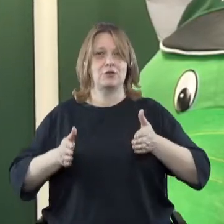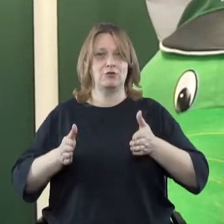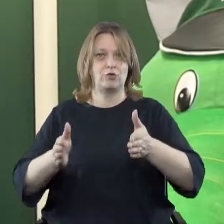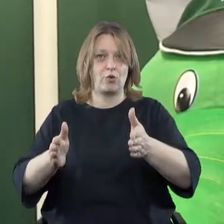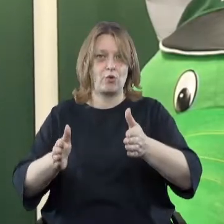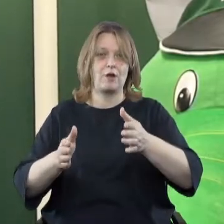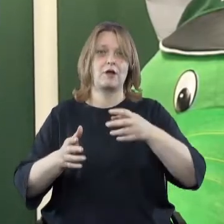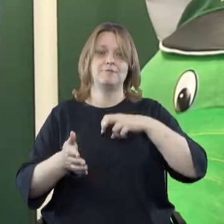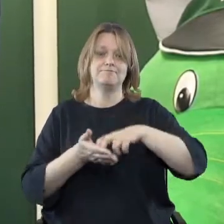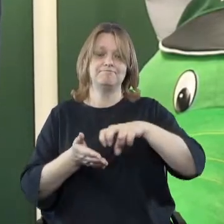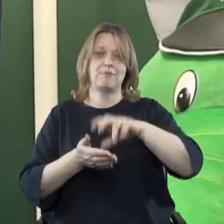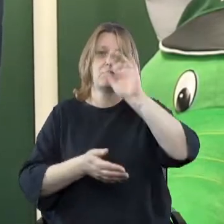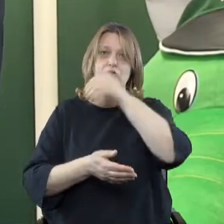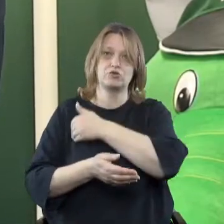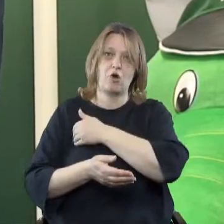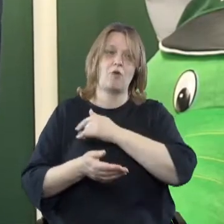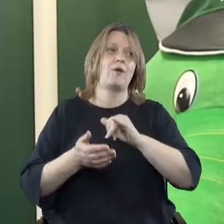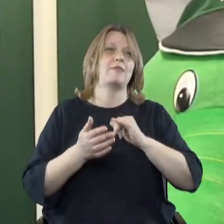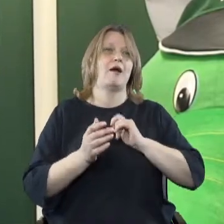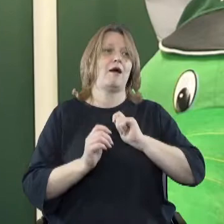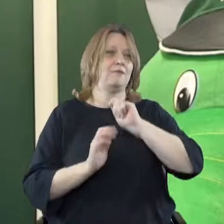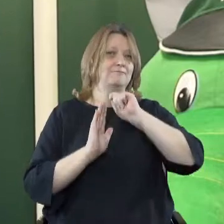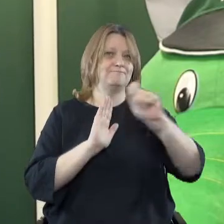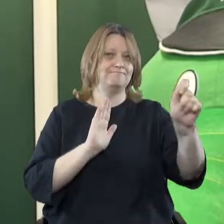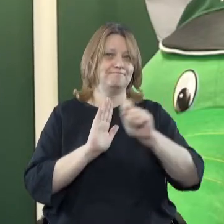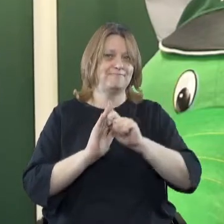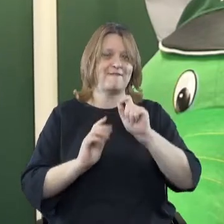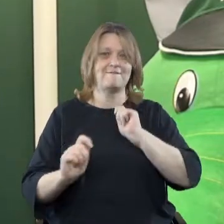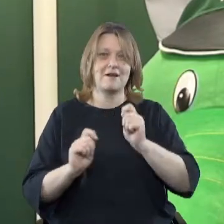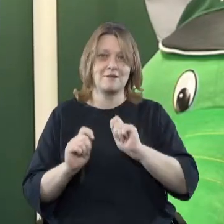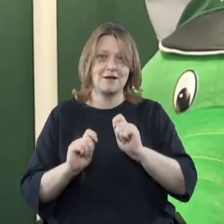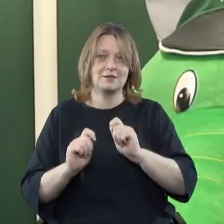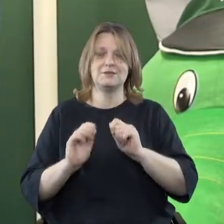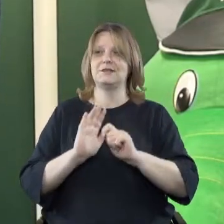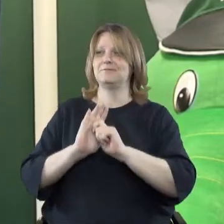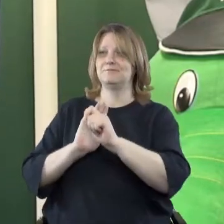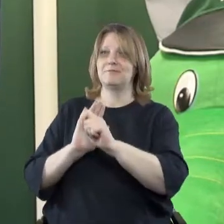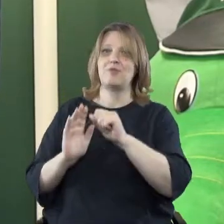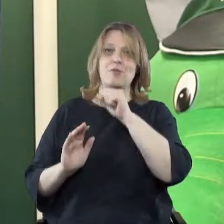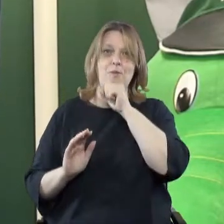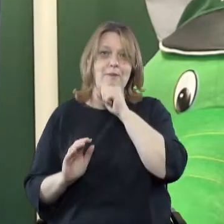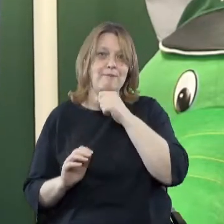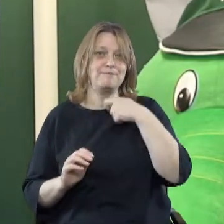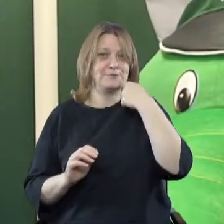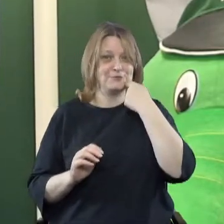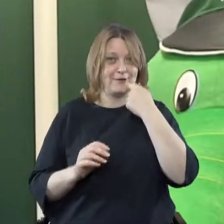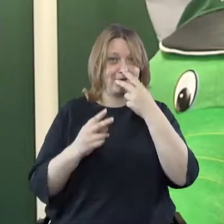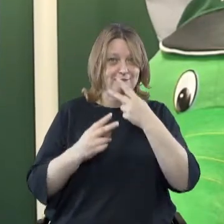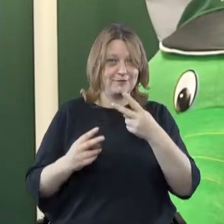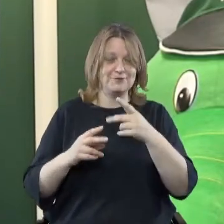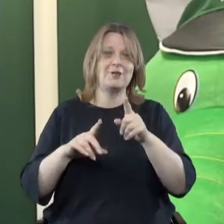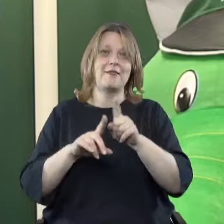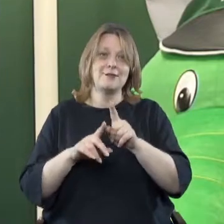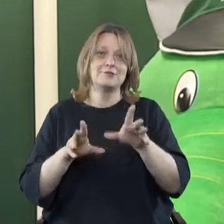bezpiecznych dróg do szkoły, bezpiecznych dróg na wakacje, bezpiecznych dróg, kiedy udajecie się do babci, dziadka, czy też